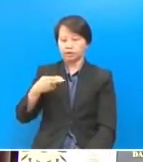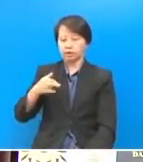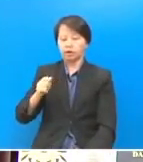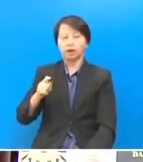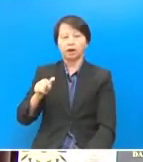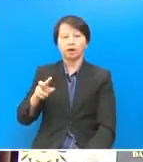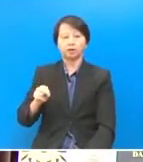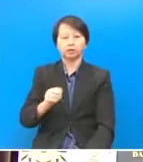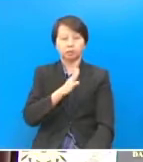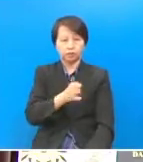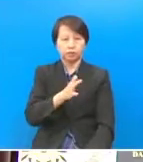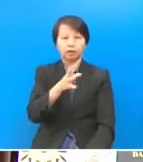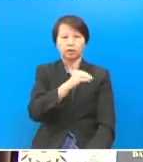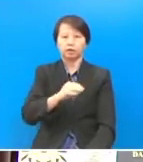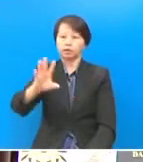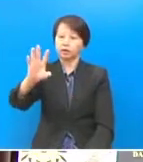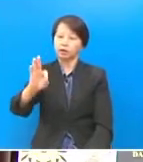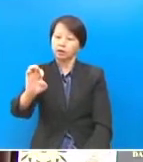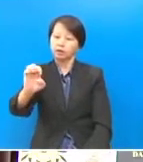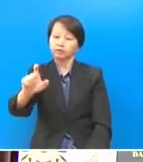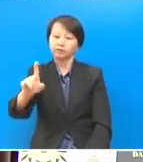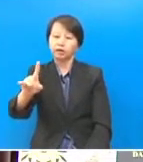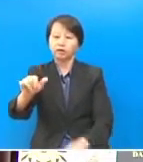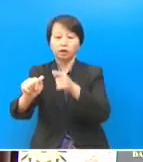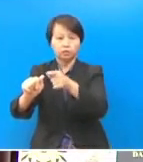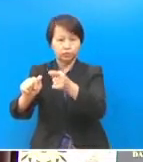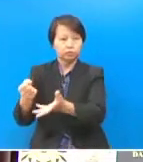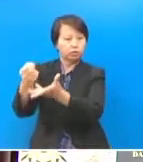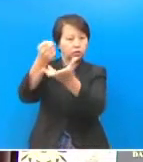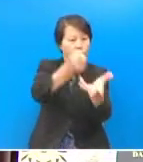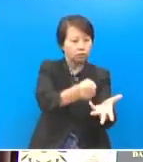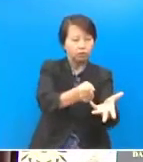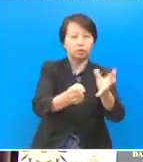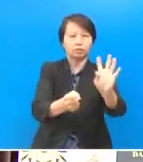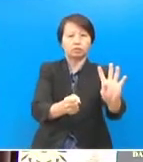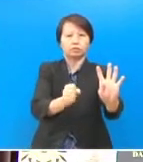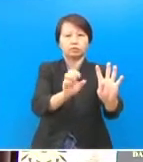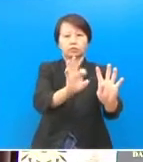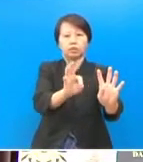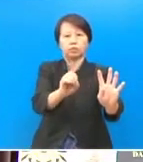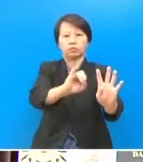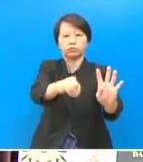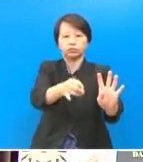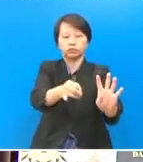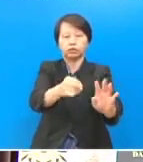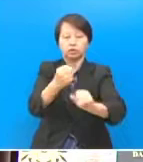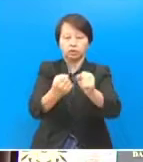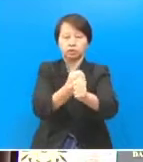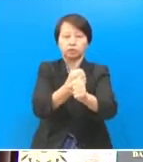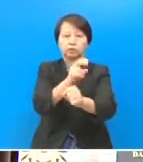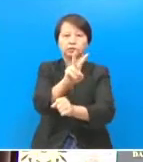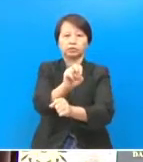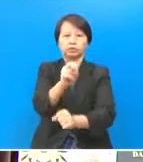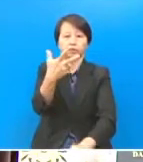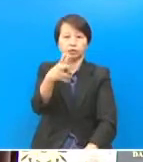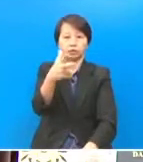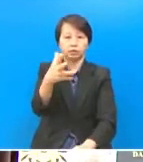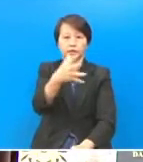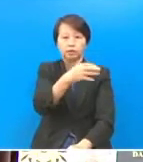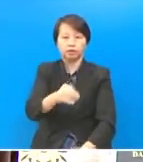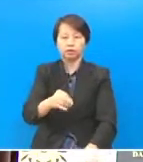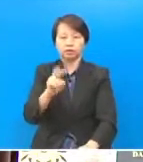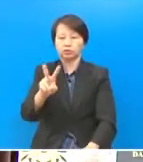mereka faida seni telah mengeluarkan pluto kan sejumlah 490 hai pada tahun 2013 dan